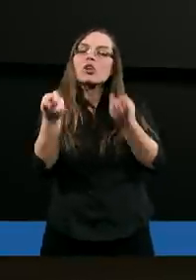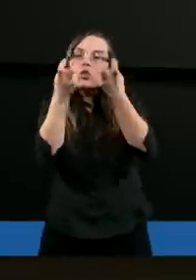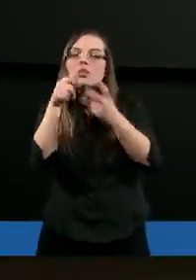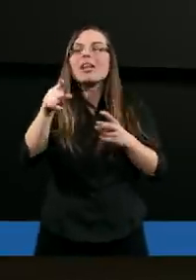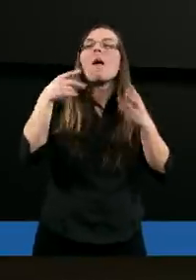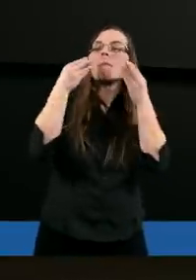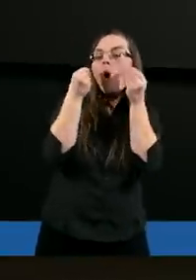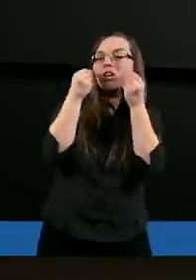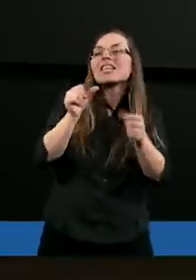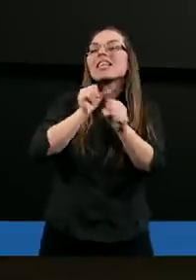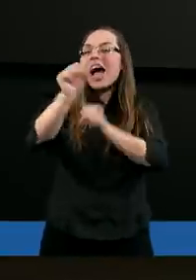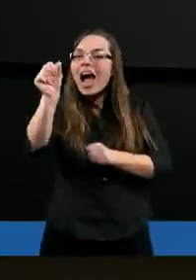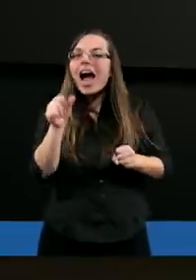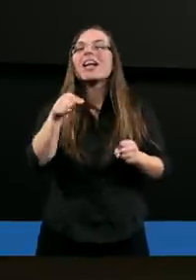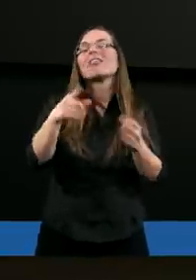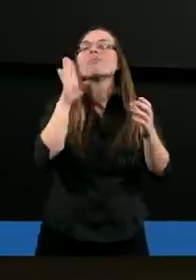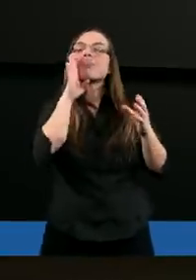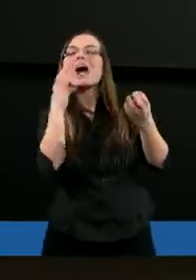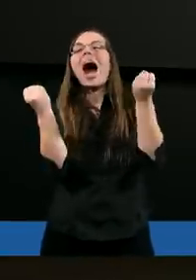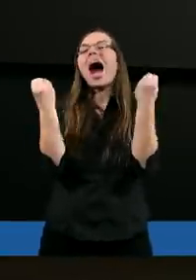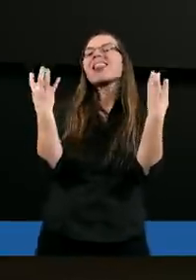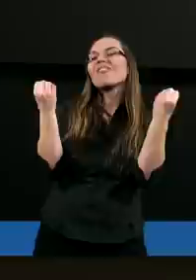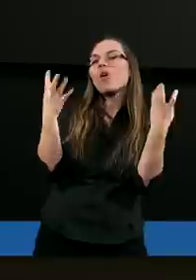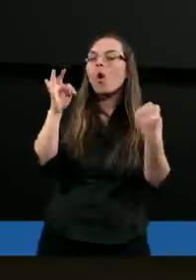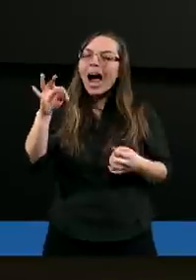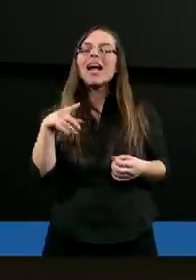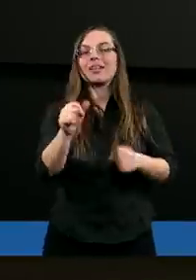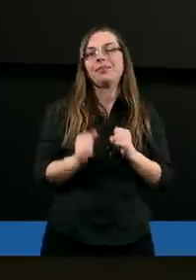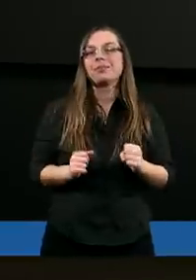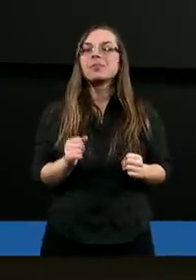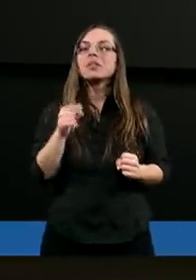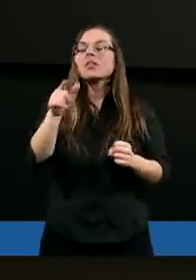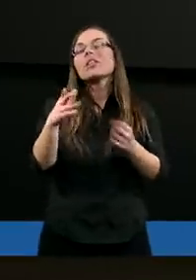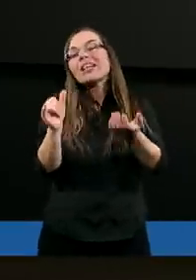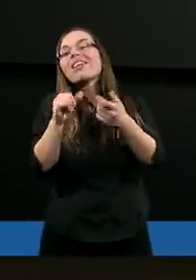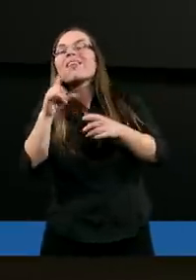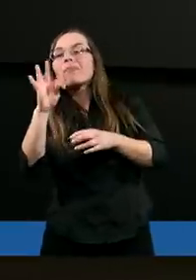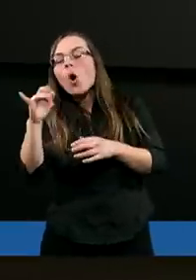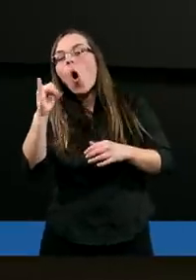że ten pocieszyciel jest w pewnym sensie adwokatem, tak? Czyli też ten, który nas broni.